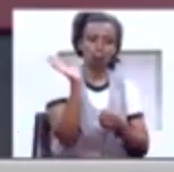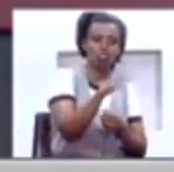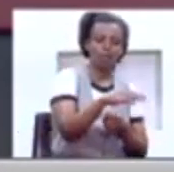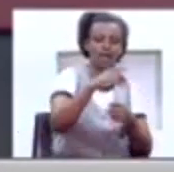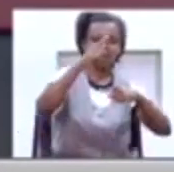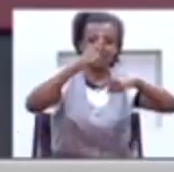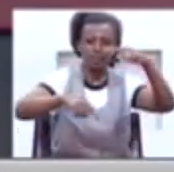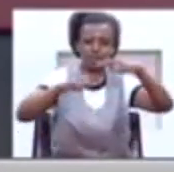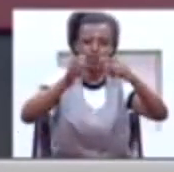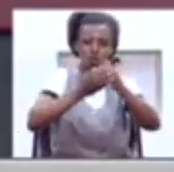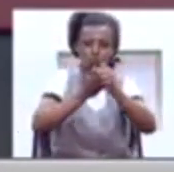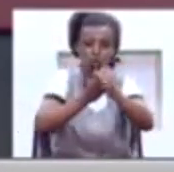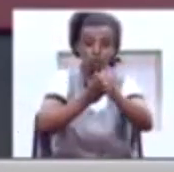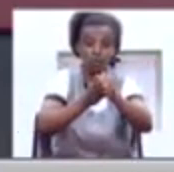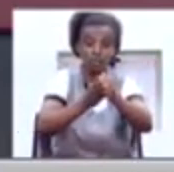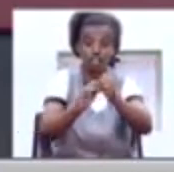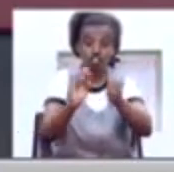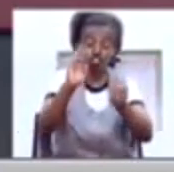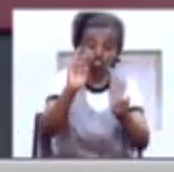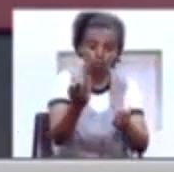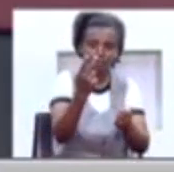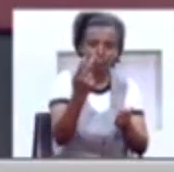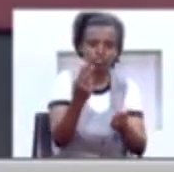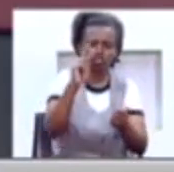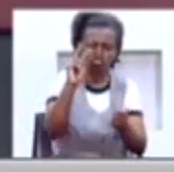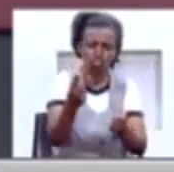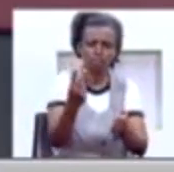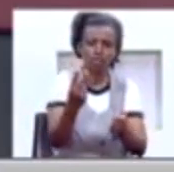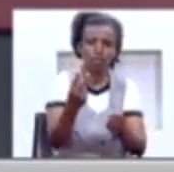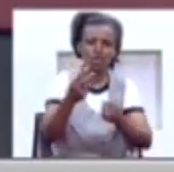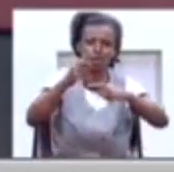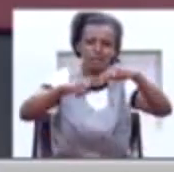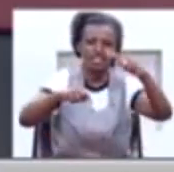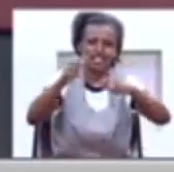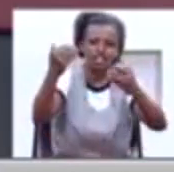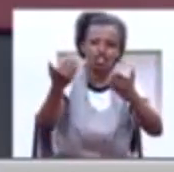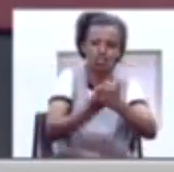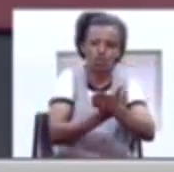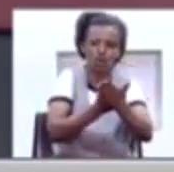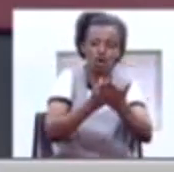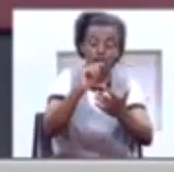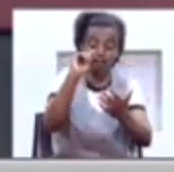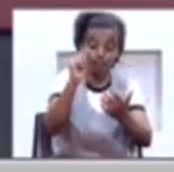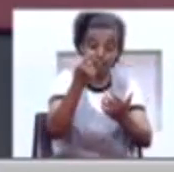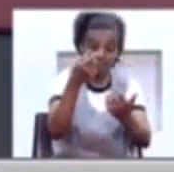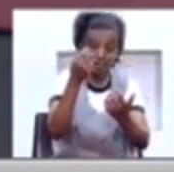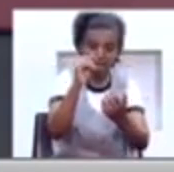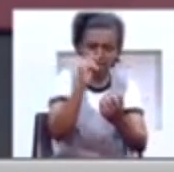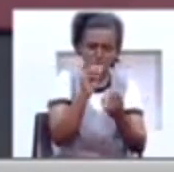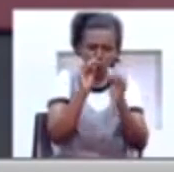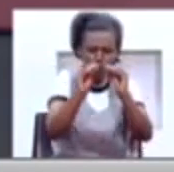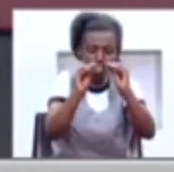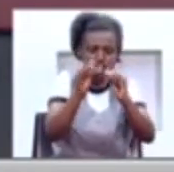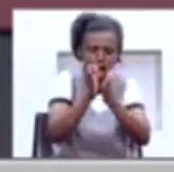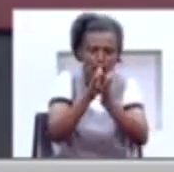politiki yerekeye uburezi bw'igihugu kwisubiramo politiki nshya igamije mbere na mbere kwigisha